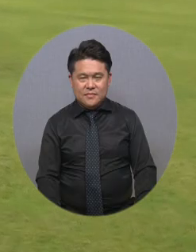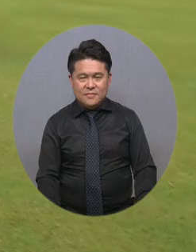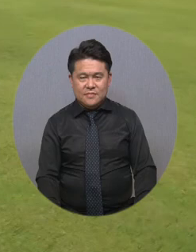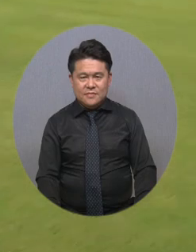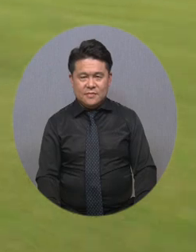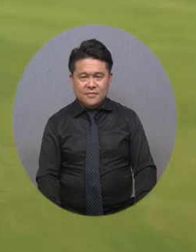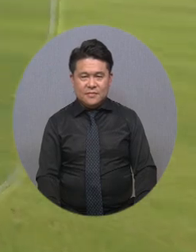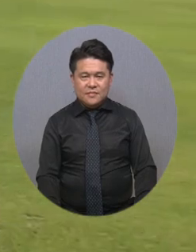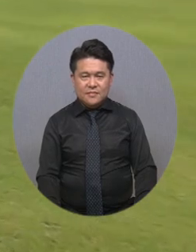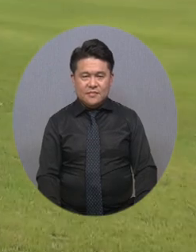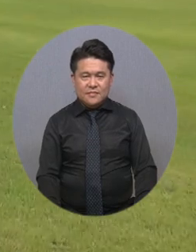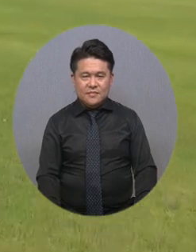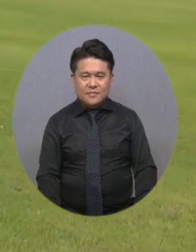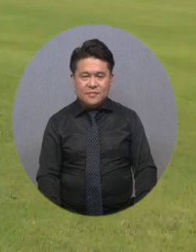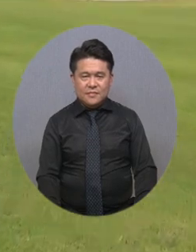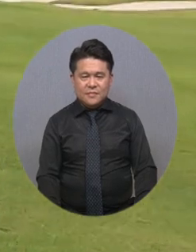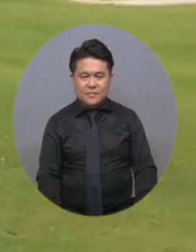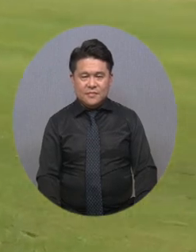아. 씨.